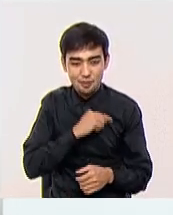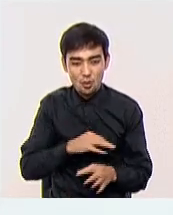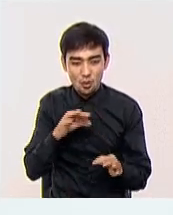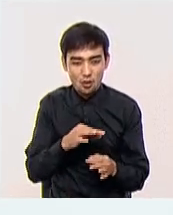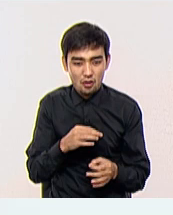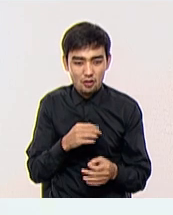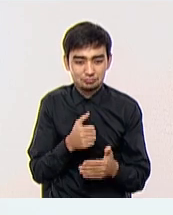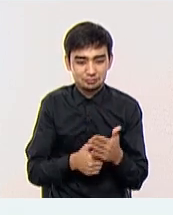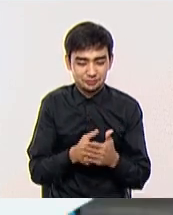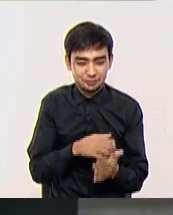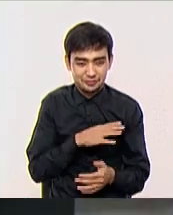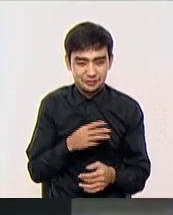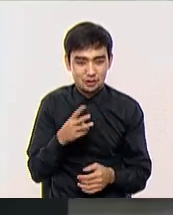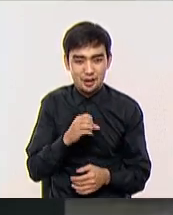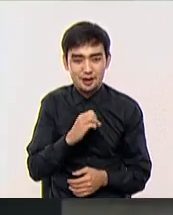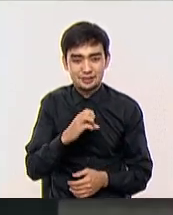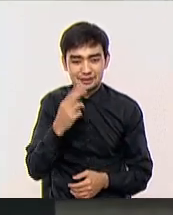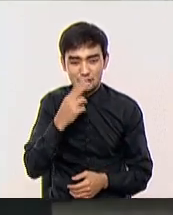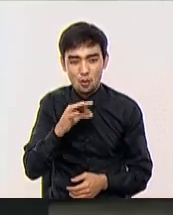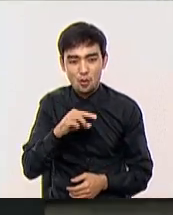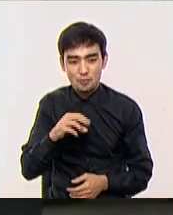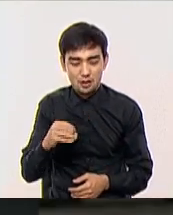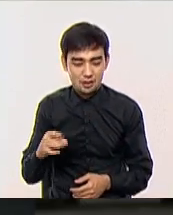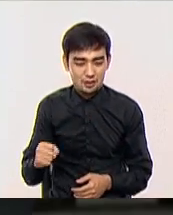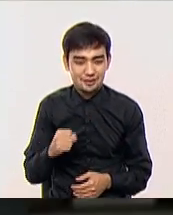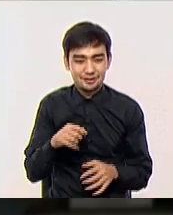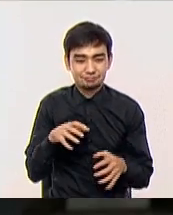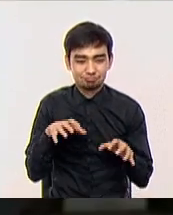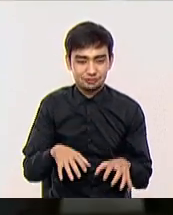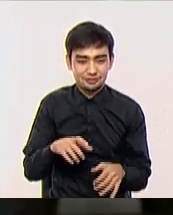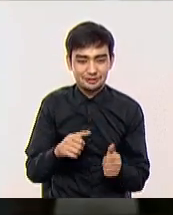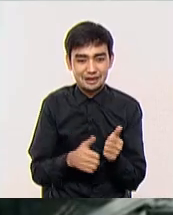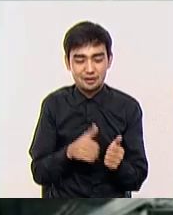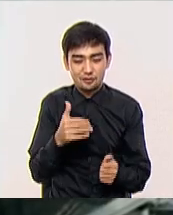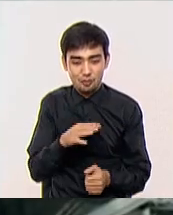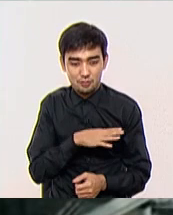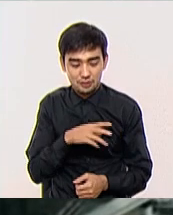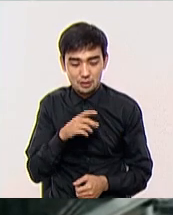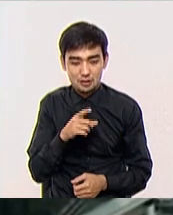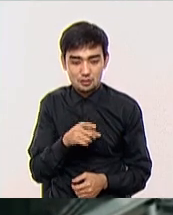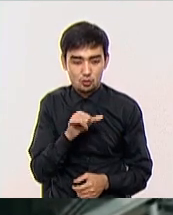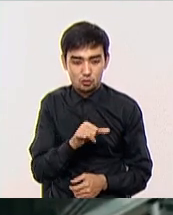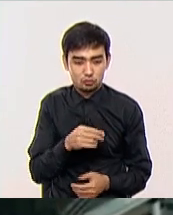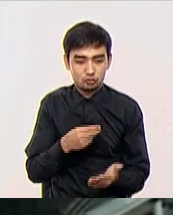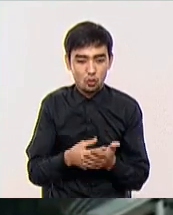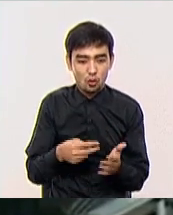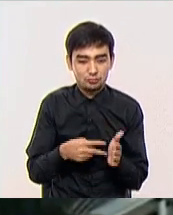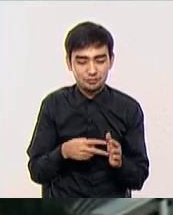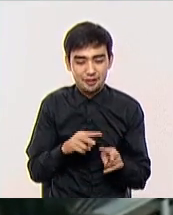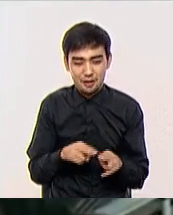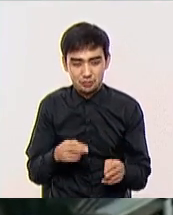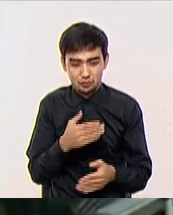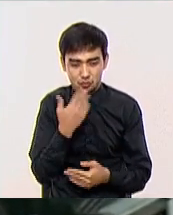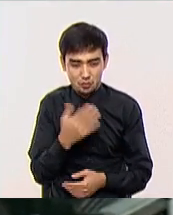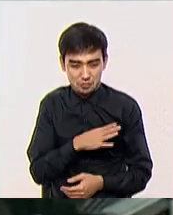оценить в 3 постановках «Астана-опера». По словам заместителя директора Казантопа Миниабая в Алматы, у них таких дорогих спектаклей еще не